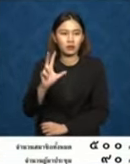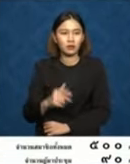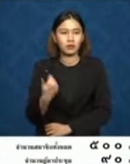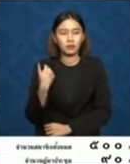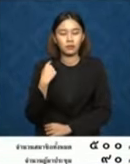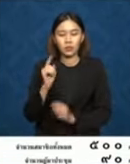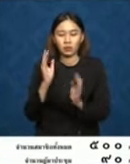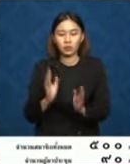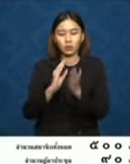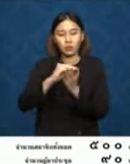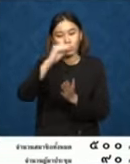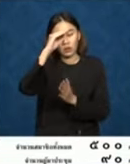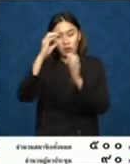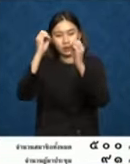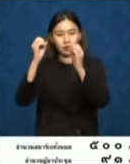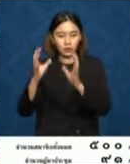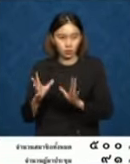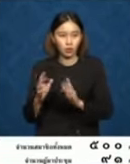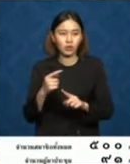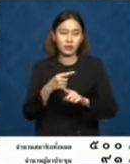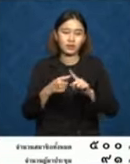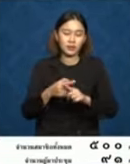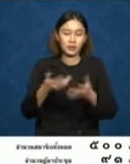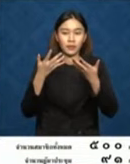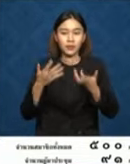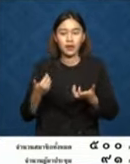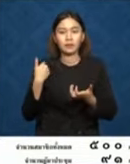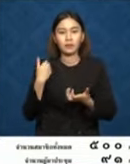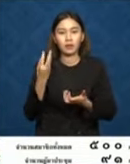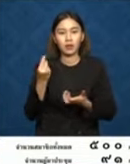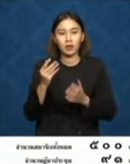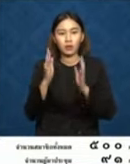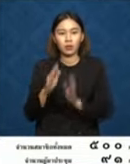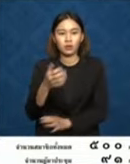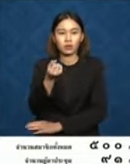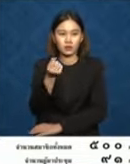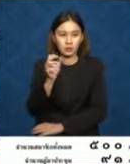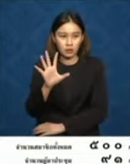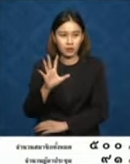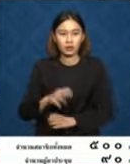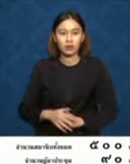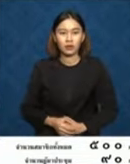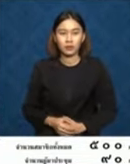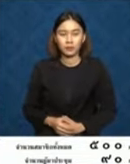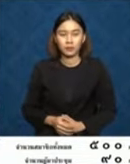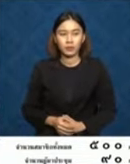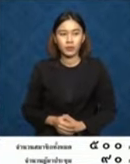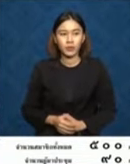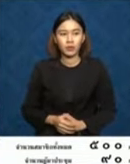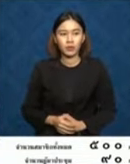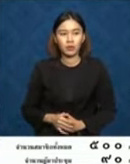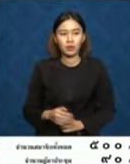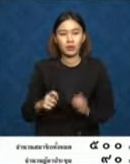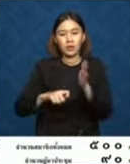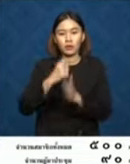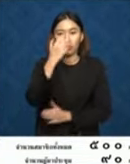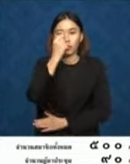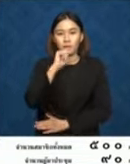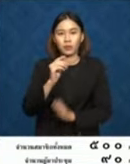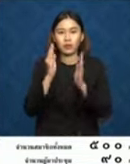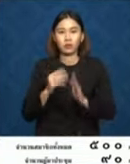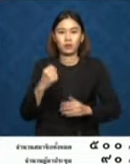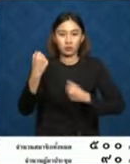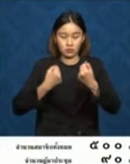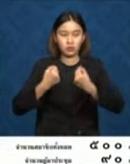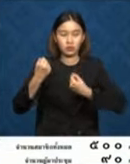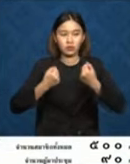ยังมีนักเรียนและครูบาดเจ็บสาหัสอีกกว่า15คนเหตุน่าจะมาจากคนขับรถขับ